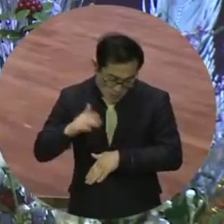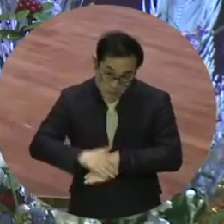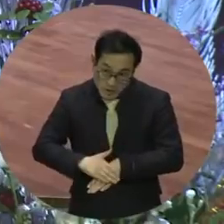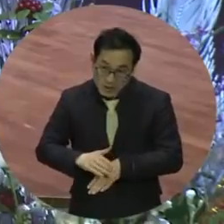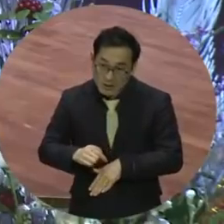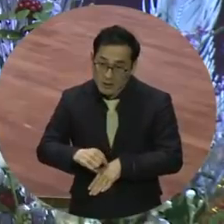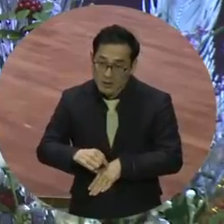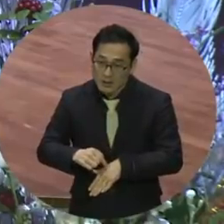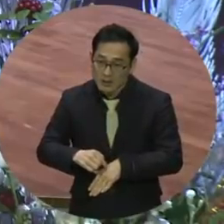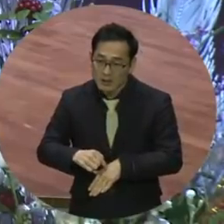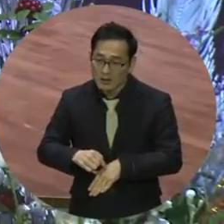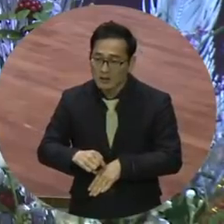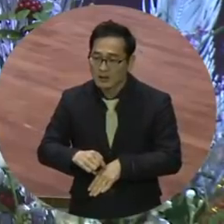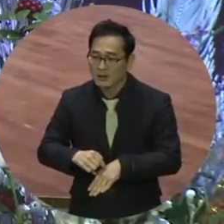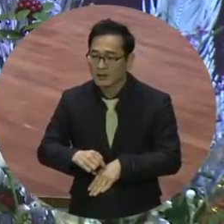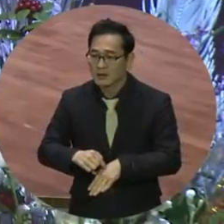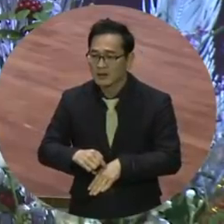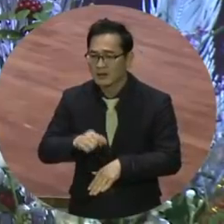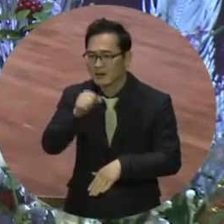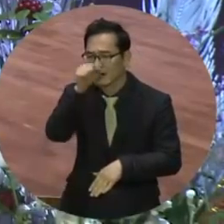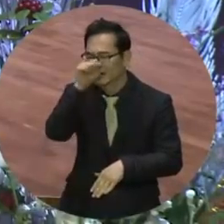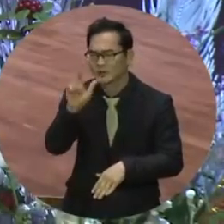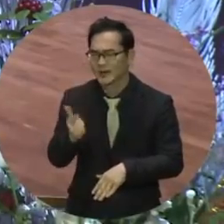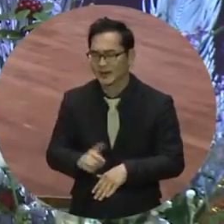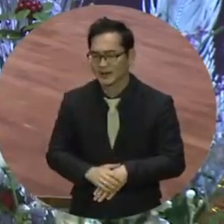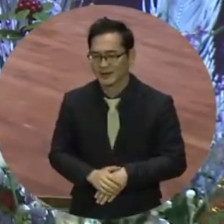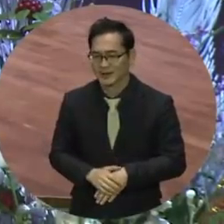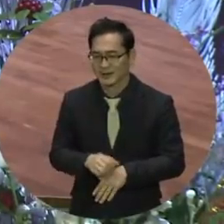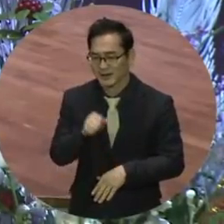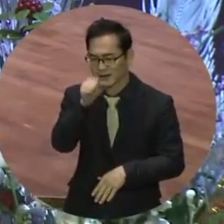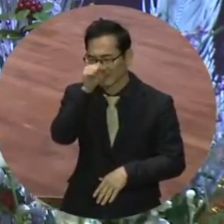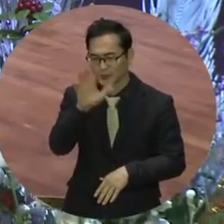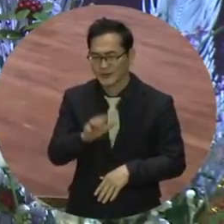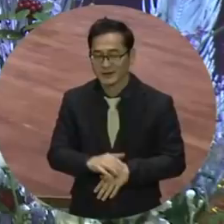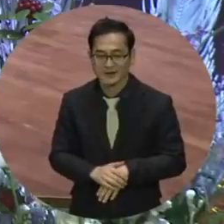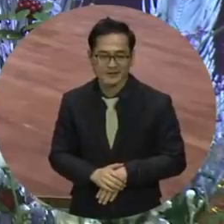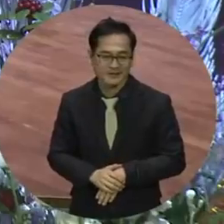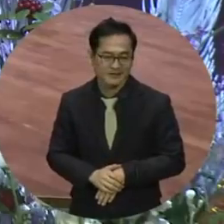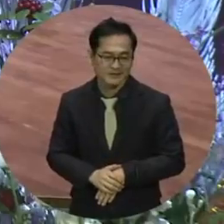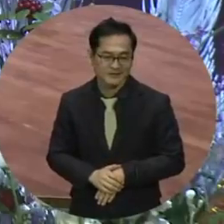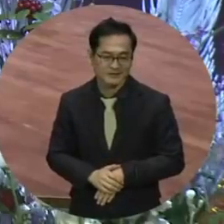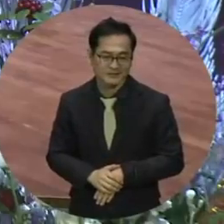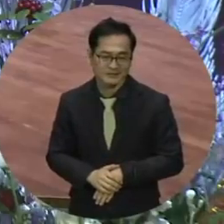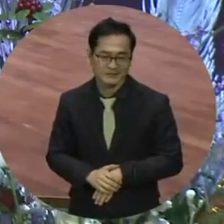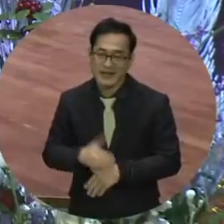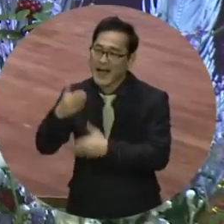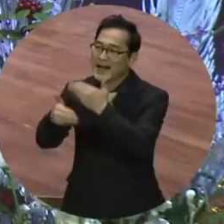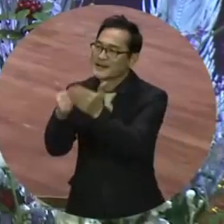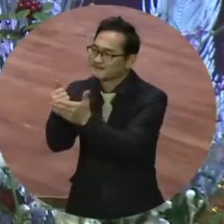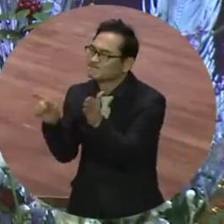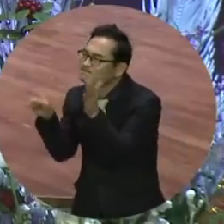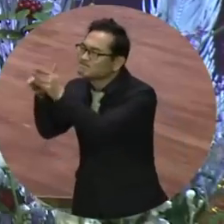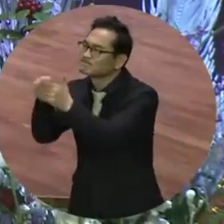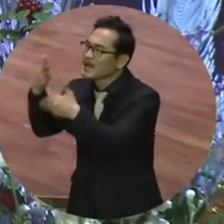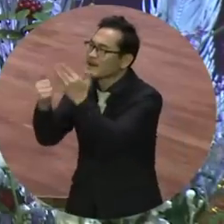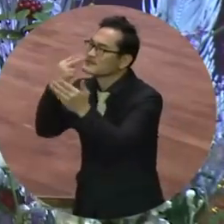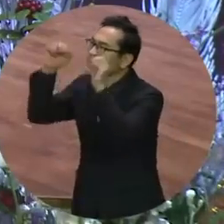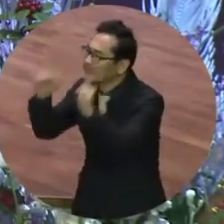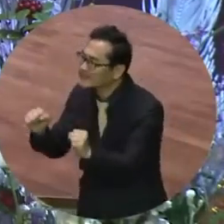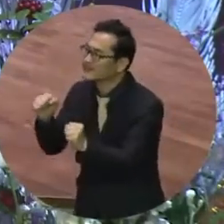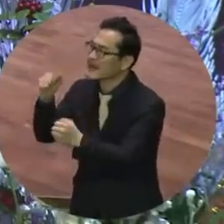교회 다니면서 하나님 믿으면서 입으로 하나님을 막 시인하는데도